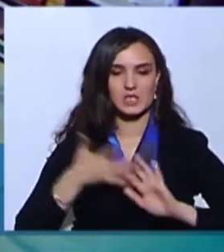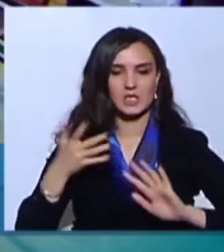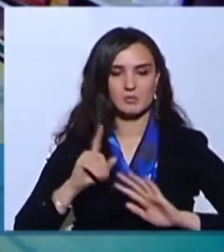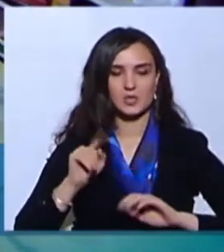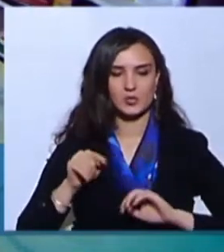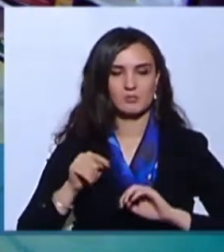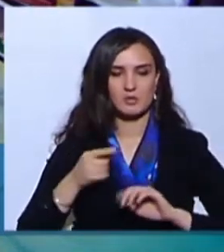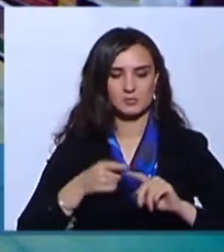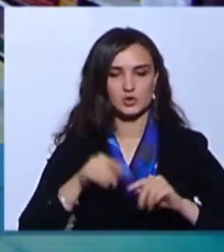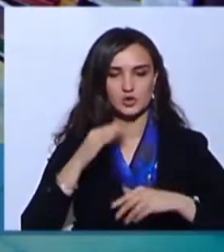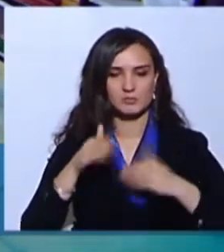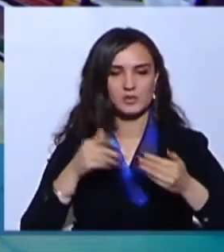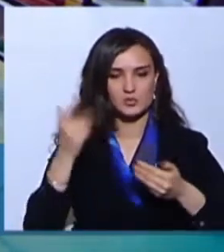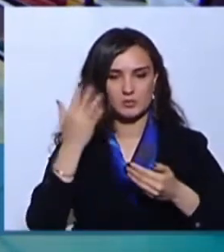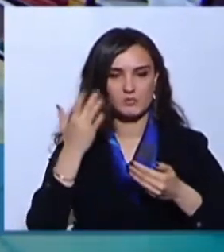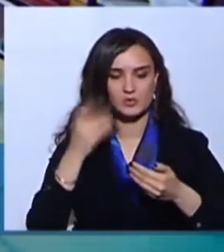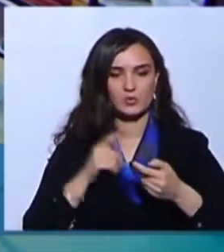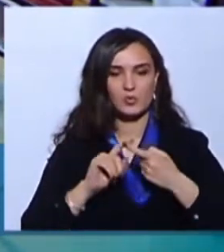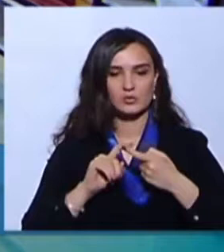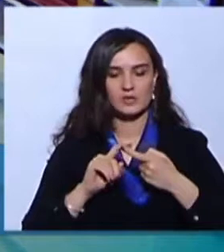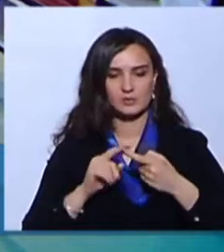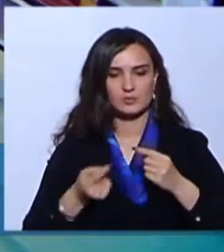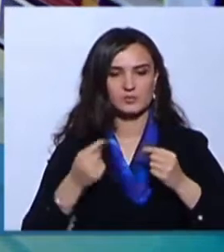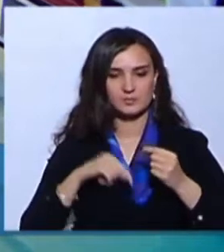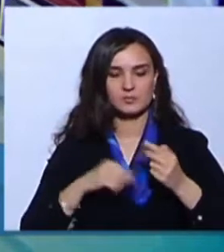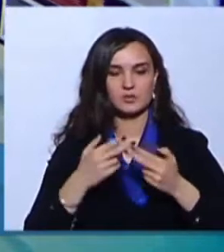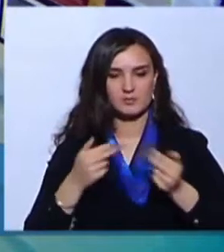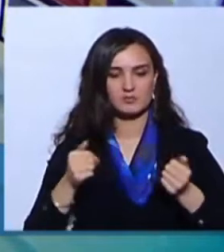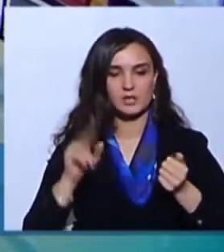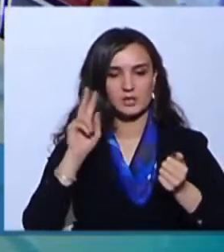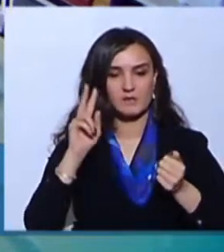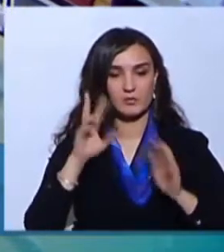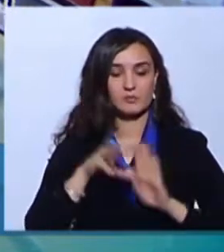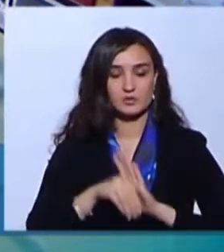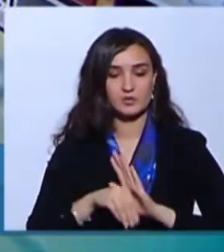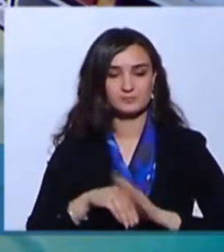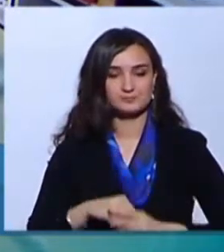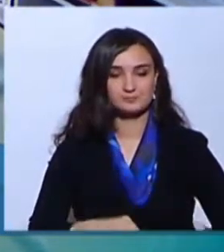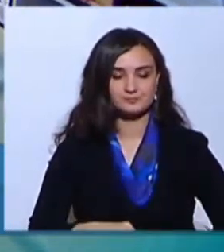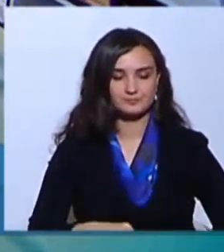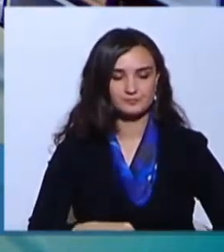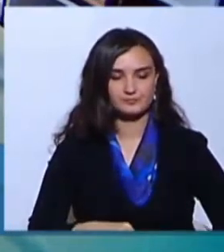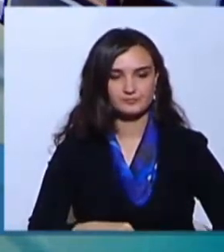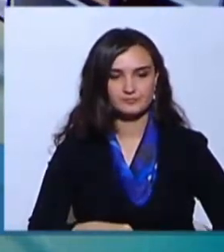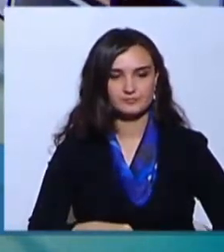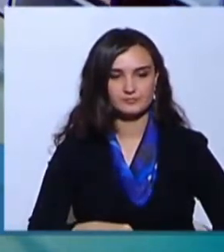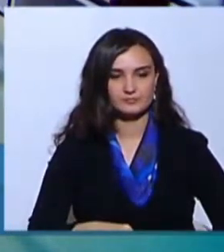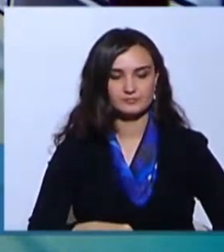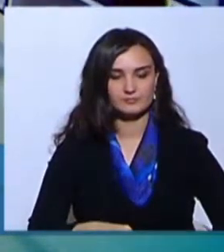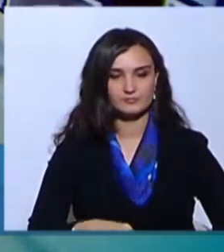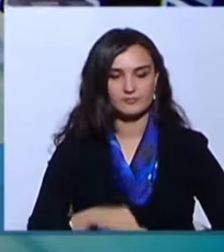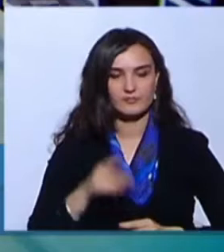რომ ლოგიკური ამის შემდეგ რომ წარმოვიდგინოთ კორონავირუსი მოხვდება რასაკვირველია განავლოვან მასებში, მაგრამ